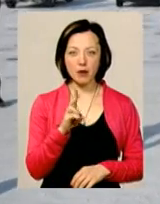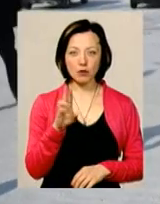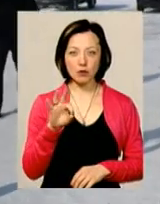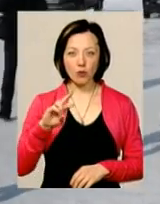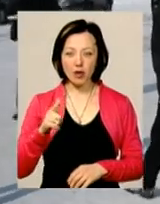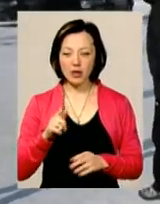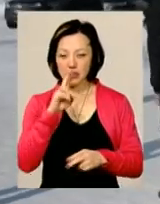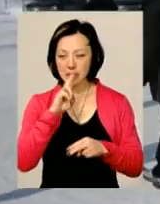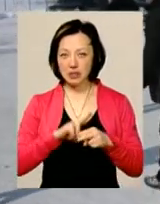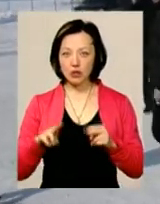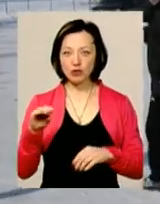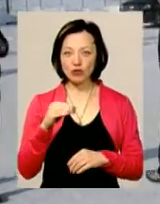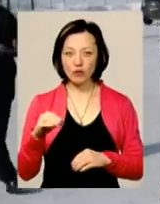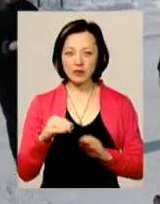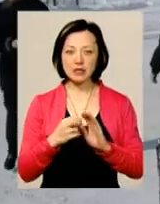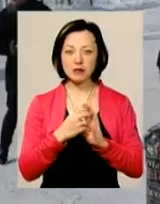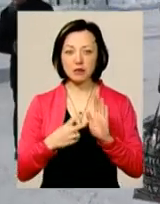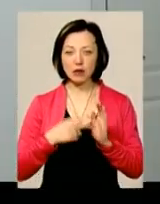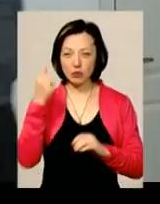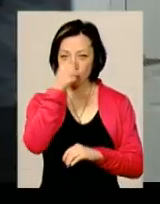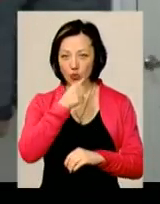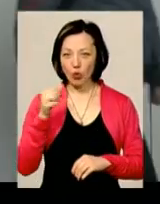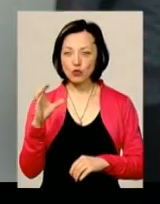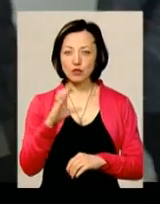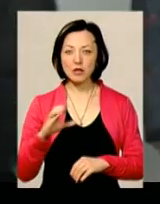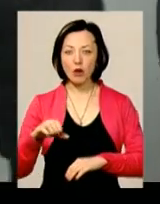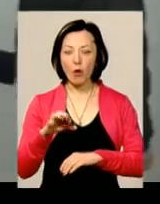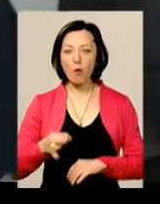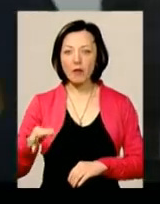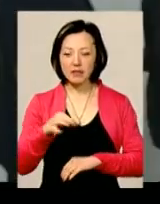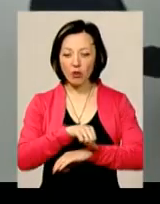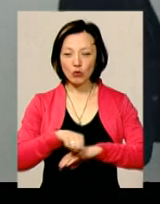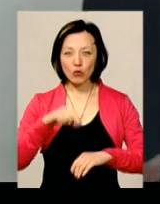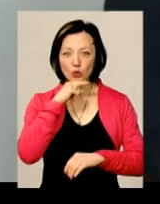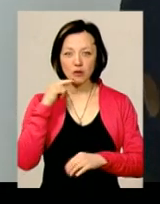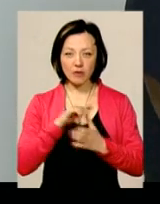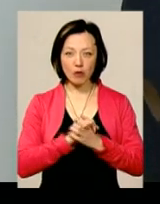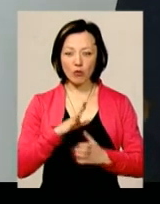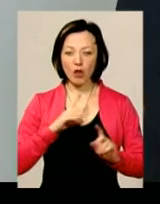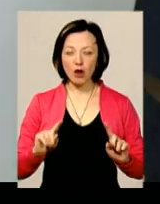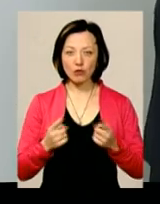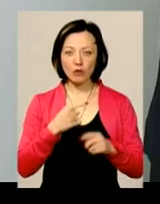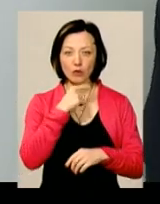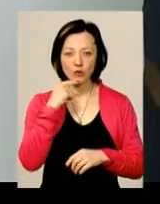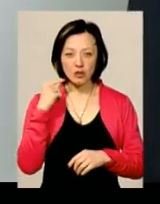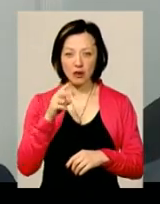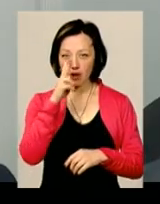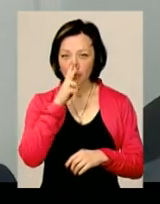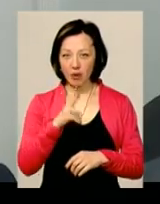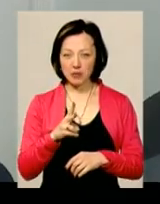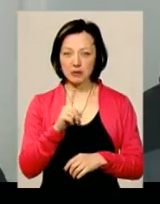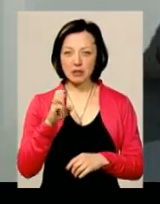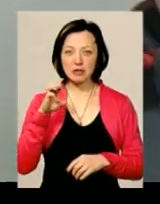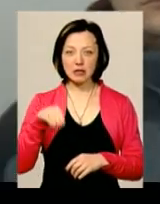жовтні 2017 року в Сумській області на кордоні з Російською Федерацією. Згодом були арештовані в Росії на 2 місяці